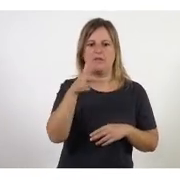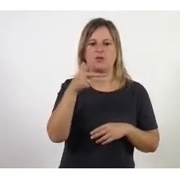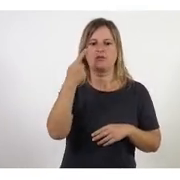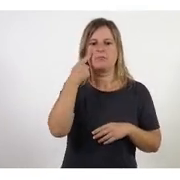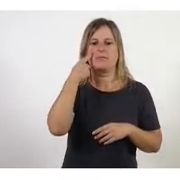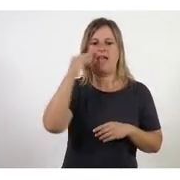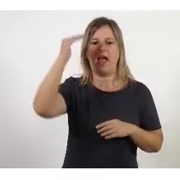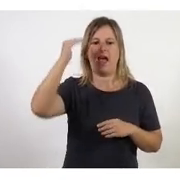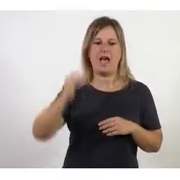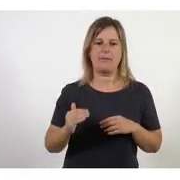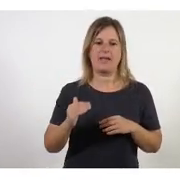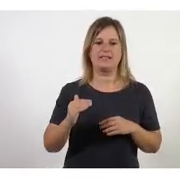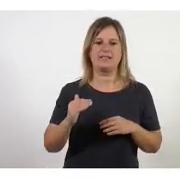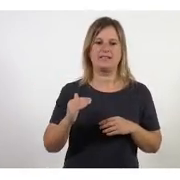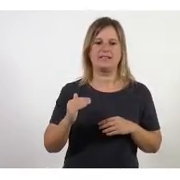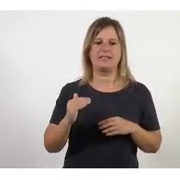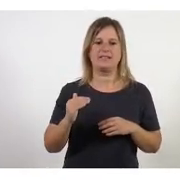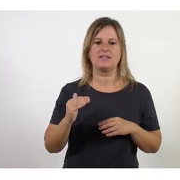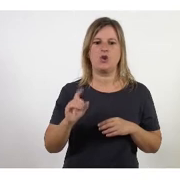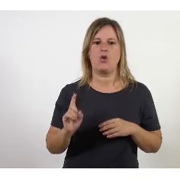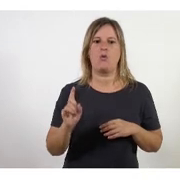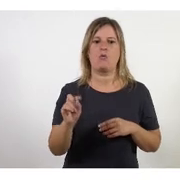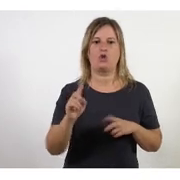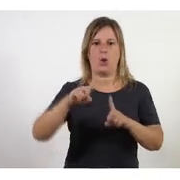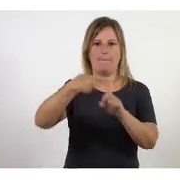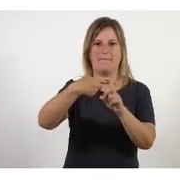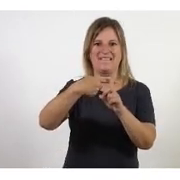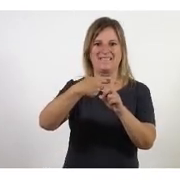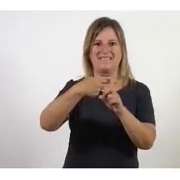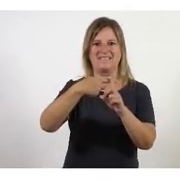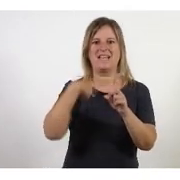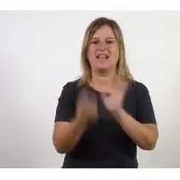més i crearem un nou